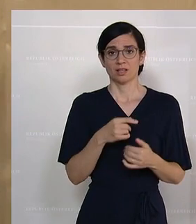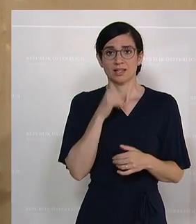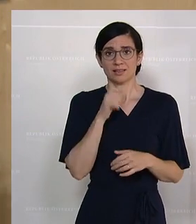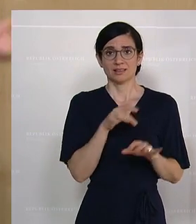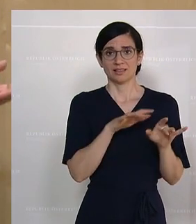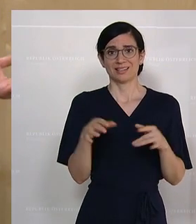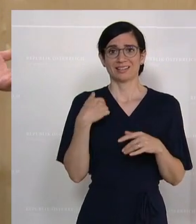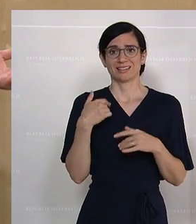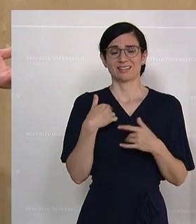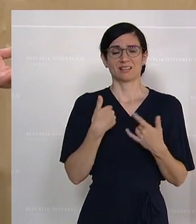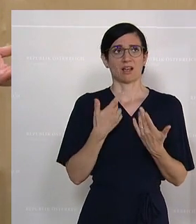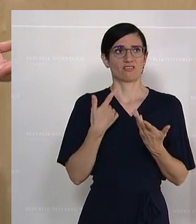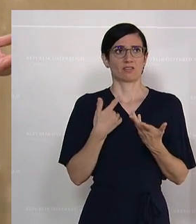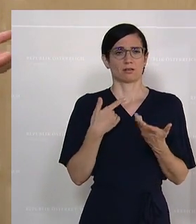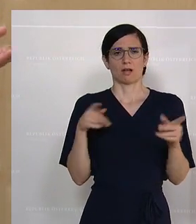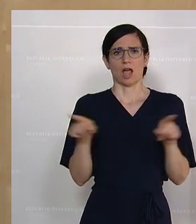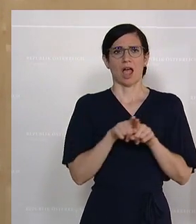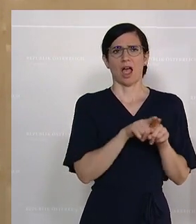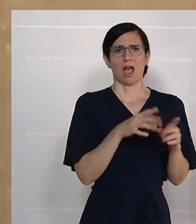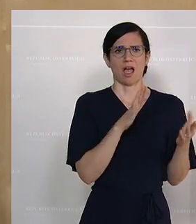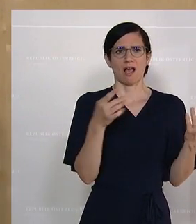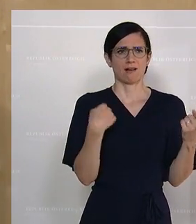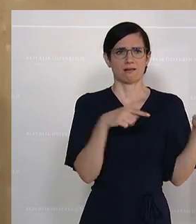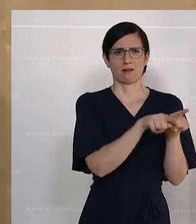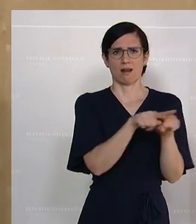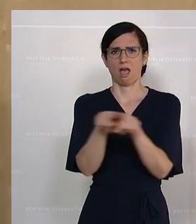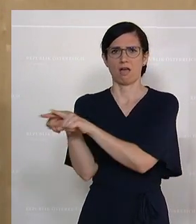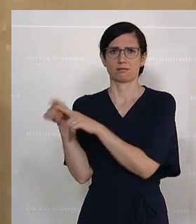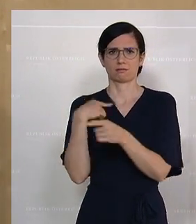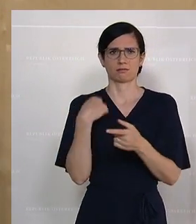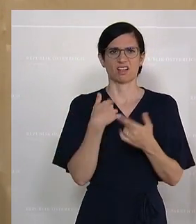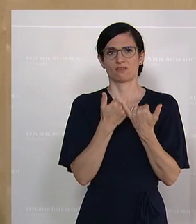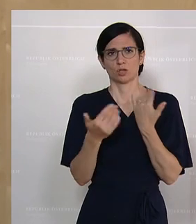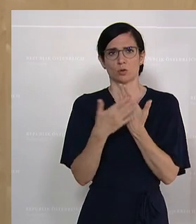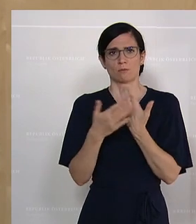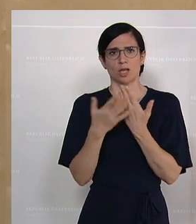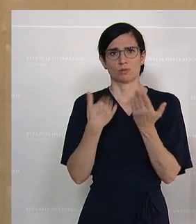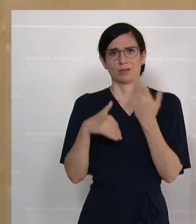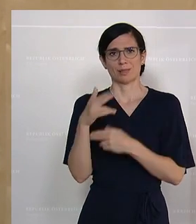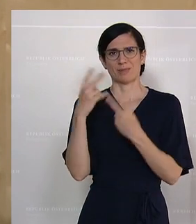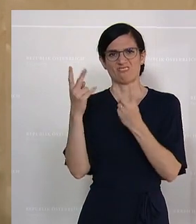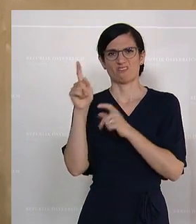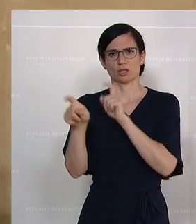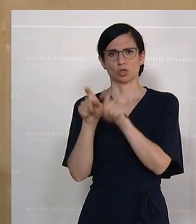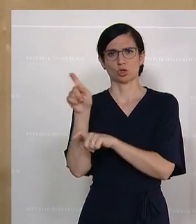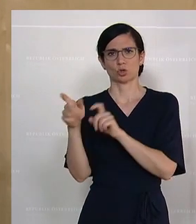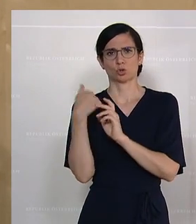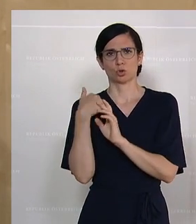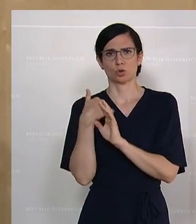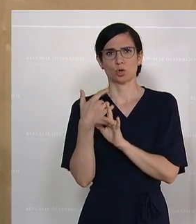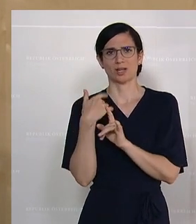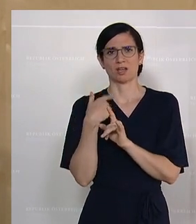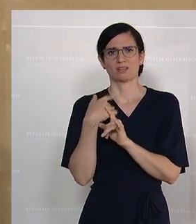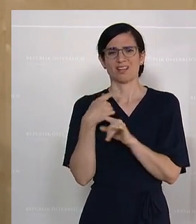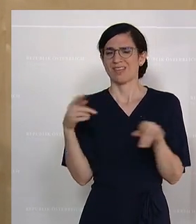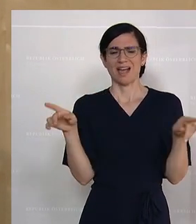alles drüber wie es mehrwertsteuersenkungen wo wären sollten sie ankommen aber ich habe ihnen versprochen gehe auf